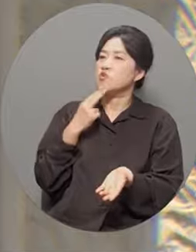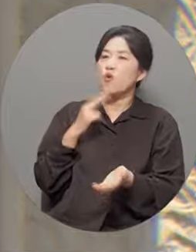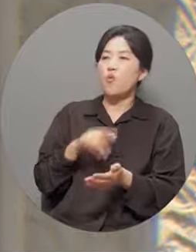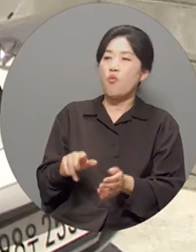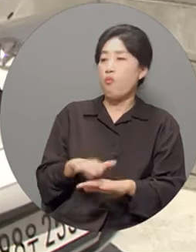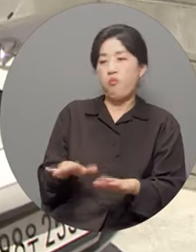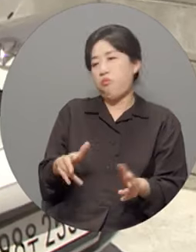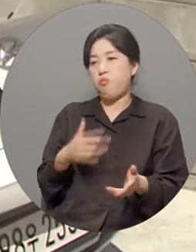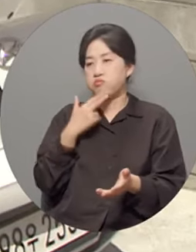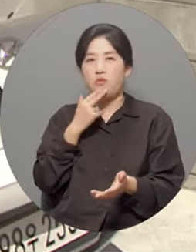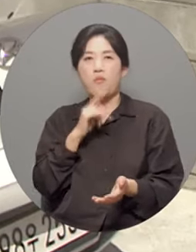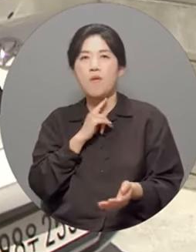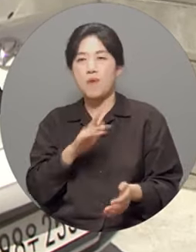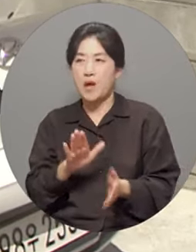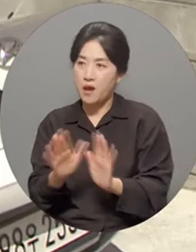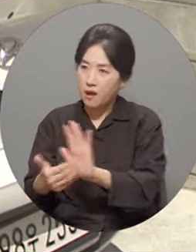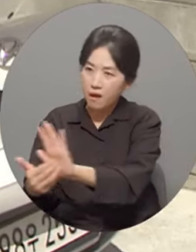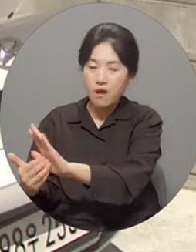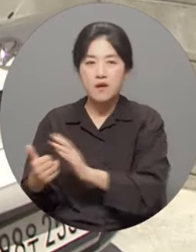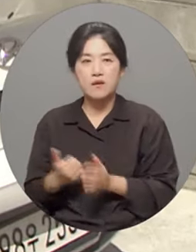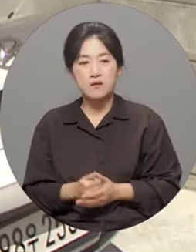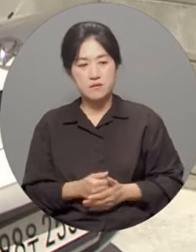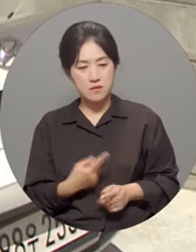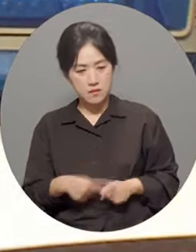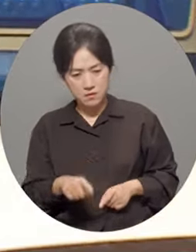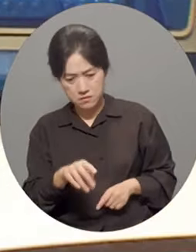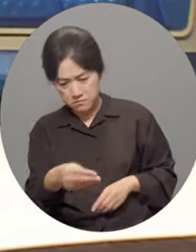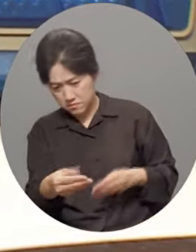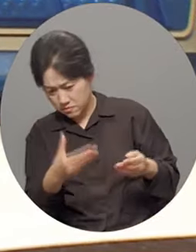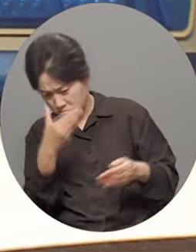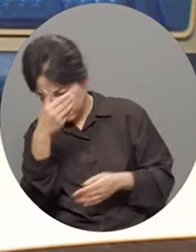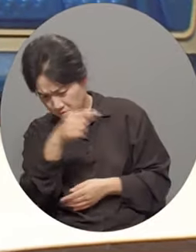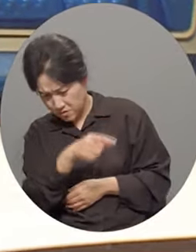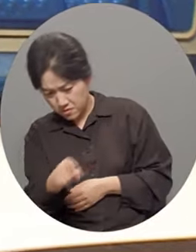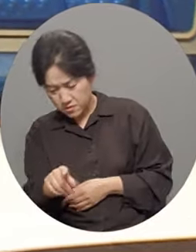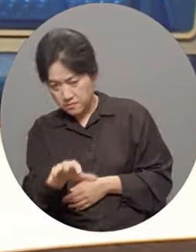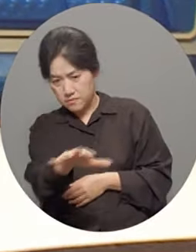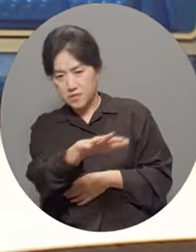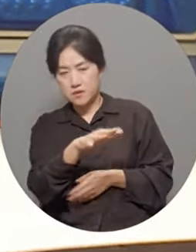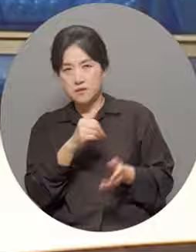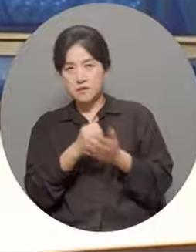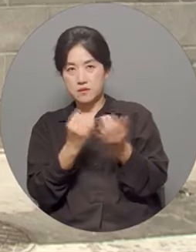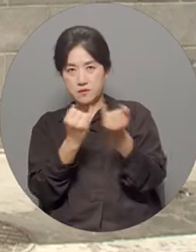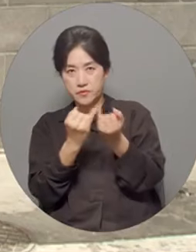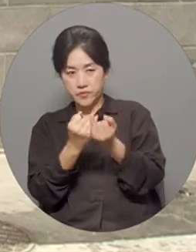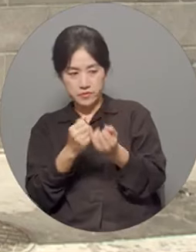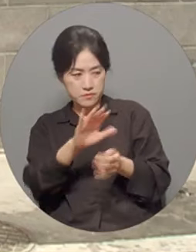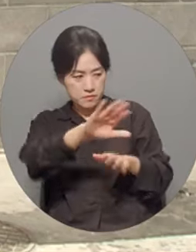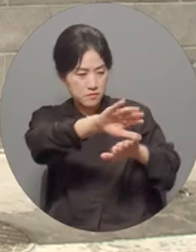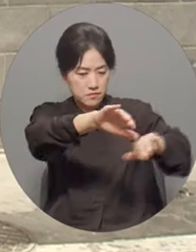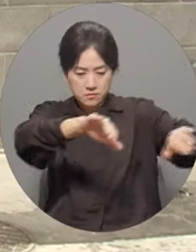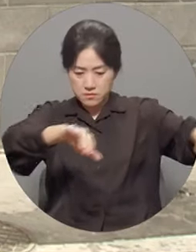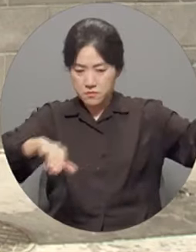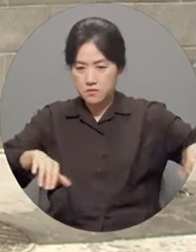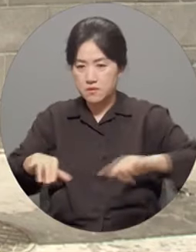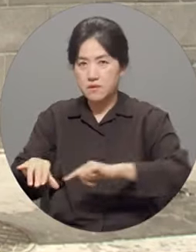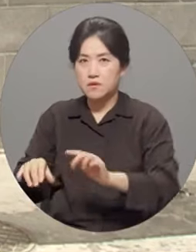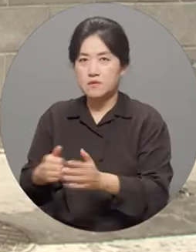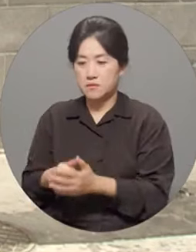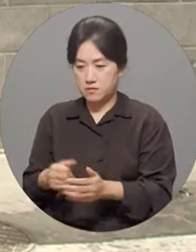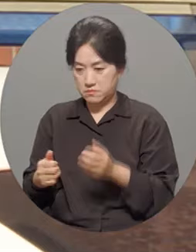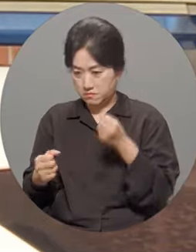시도했습니다. 하지만 경찰은 흉기 등이 어지럽게 널브러져 있는 점 등을 고려해 여성을 분리했고 폭행 사실을